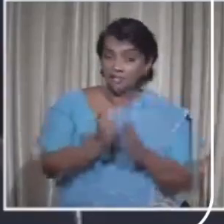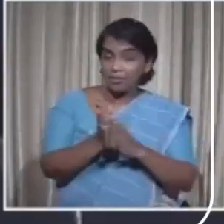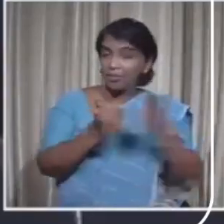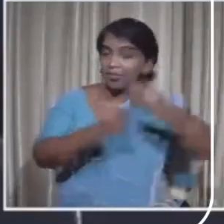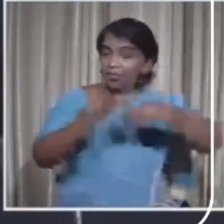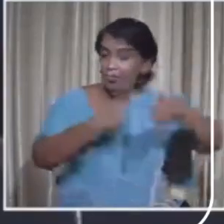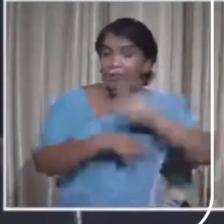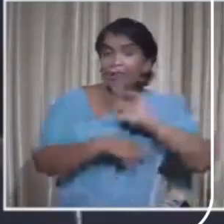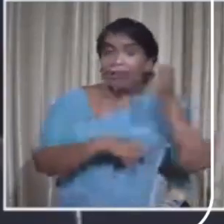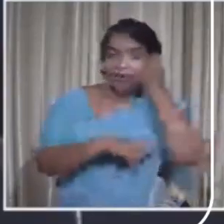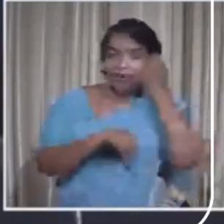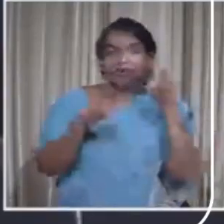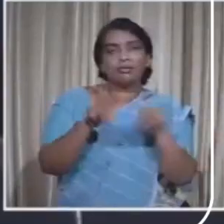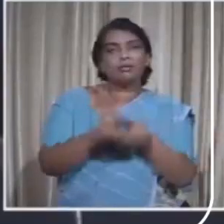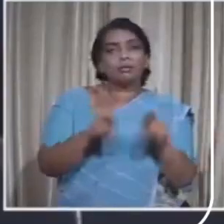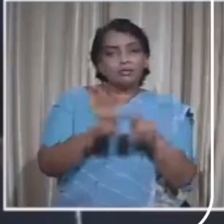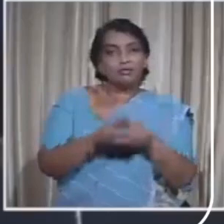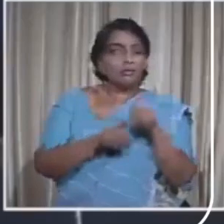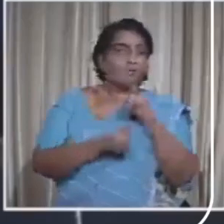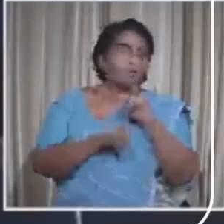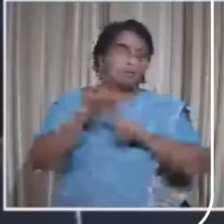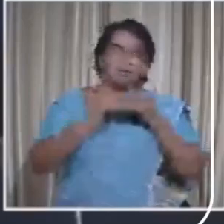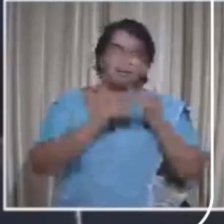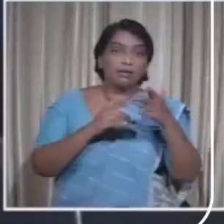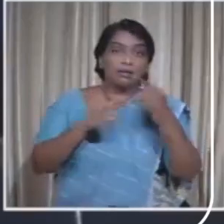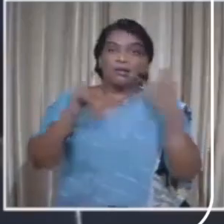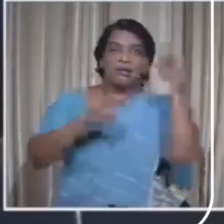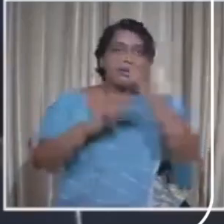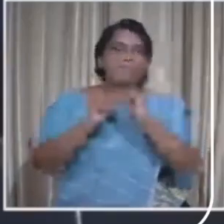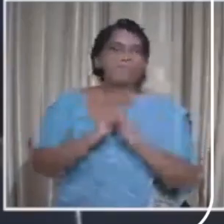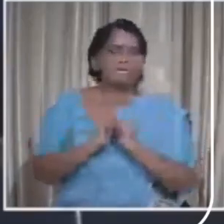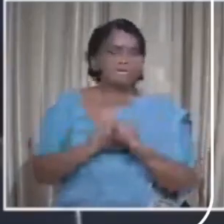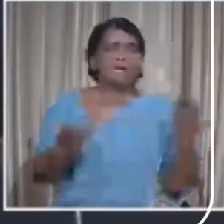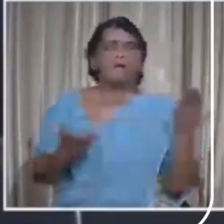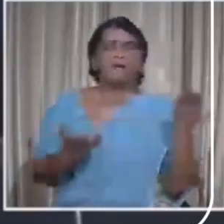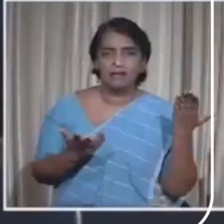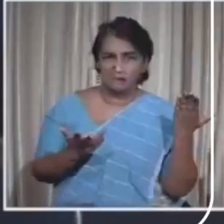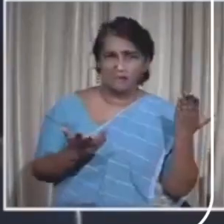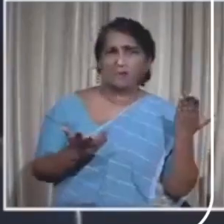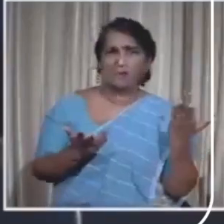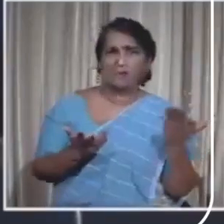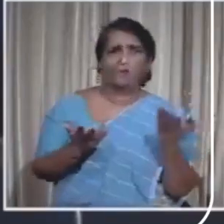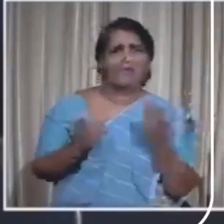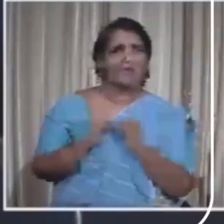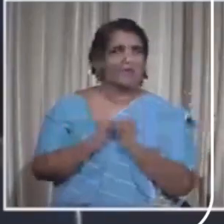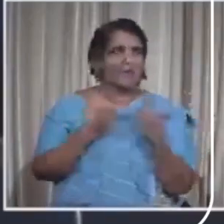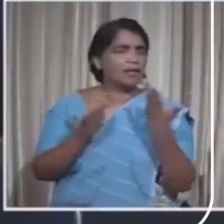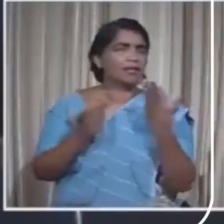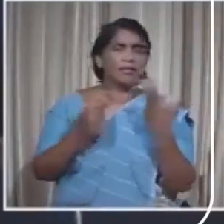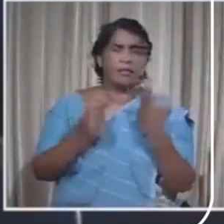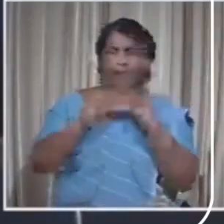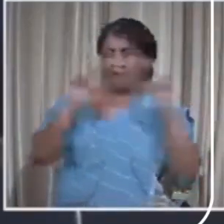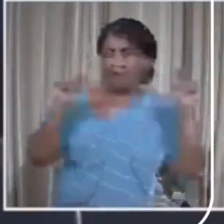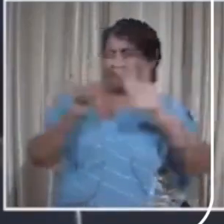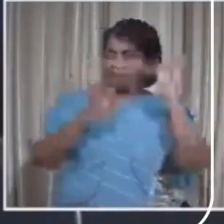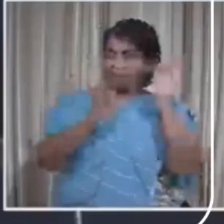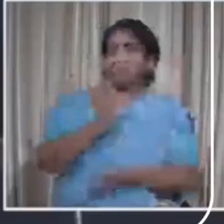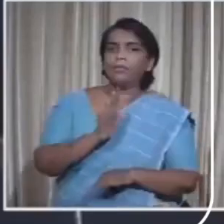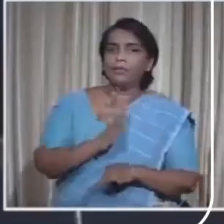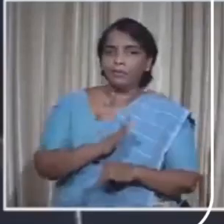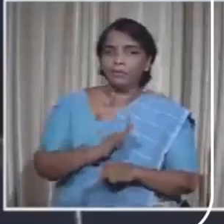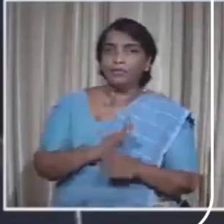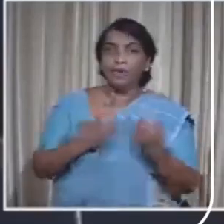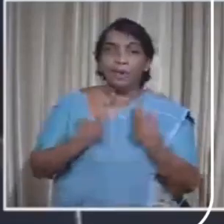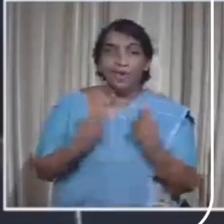විධායක මණ්ඩලයේ යෝජනා අනුව සාකච්ඡා කරන්න. නැත්නම් එතෙන්ට ගිහින් වැඩක් නැහැ. කිසිම වුමනාවක් නැහැ. අපිට තියෙන විගහට මුදල්